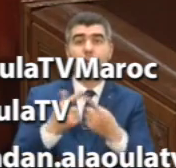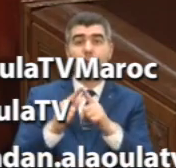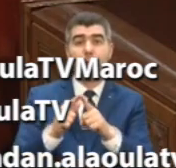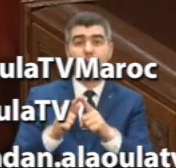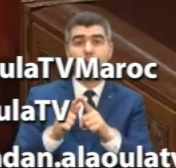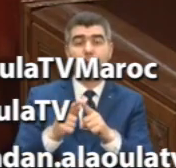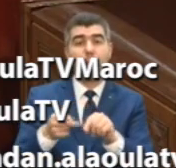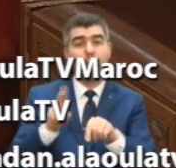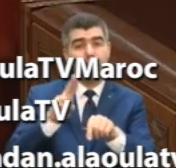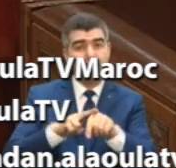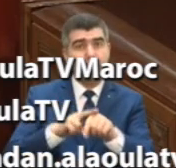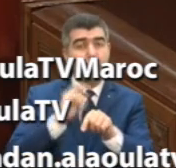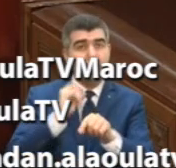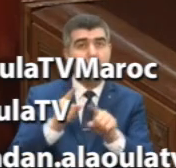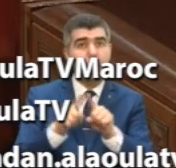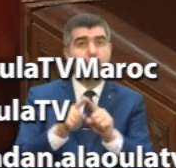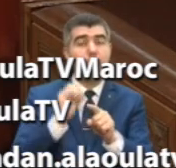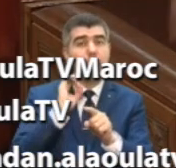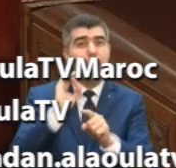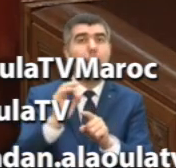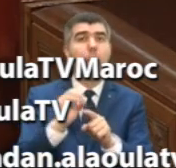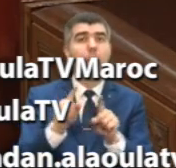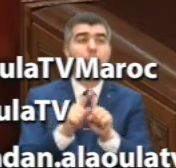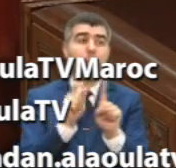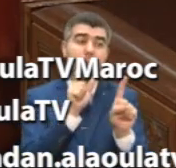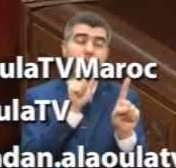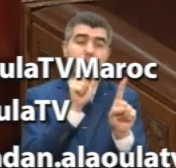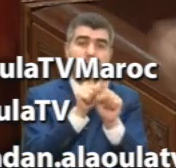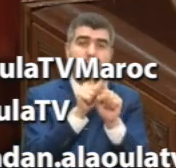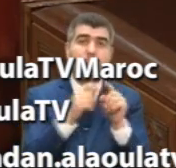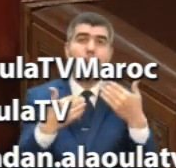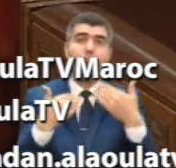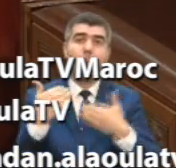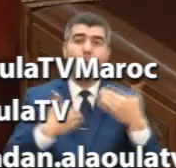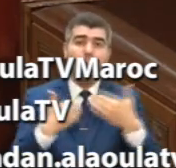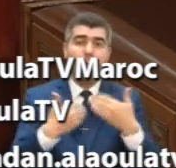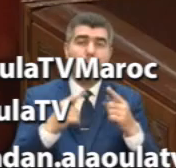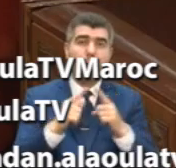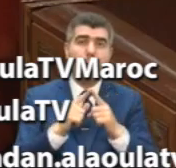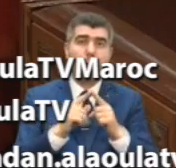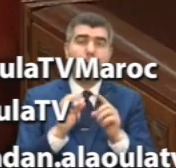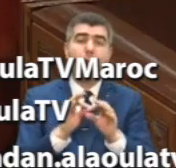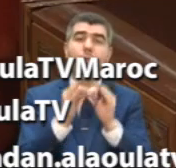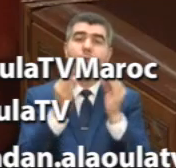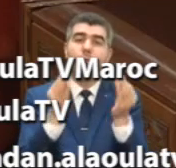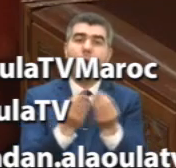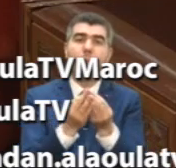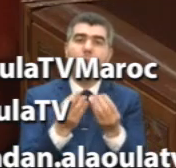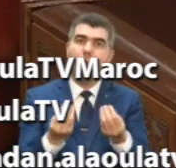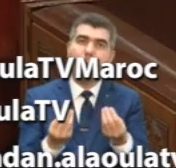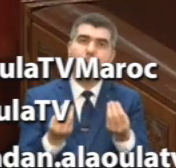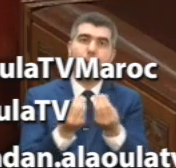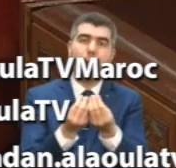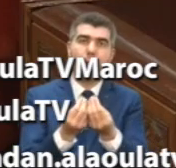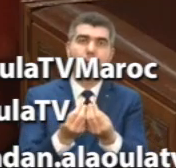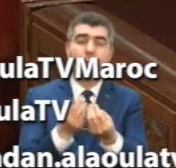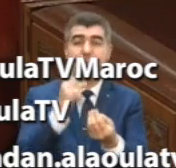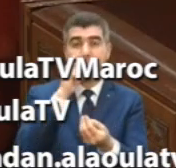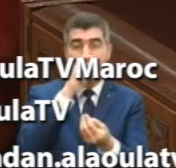ورش كبير يتعلق بالاستهداف للأشخاص في وضعية إعاقة وكذلك للأسر في وضعية